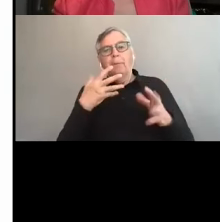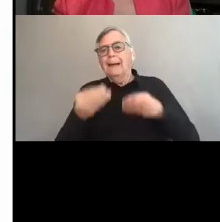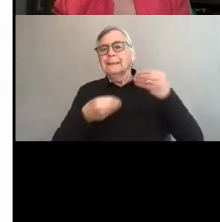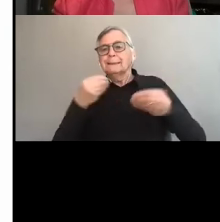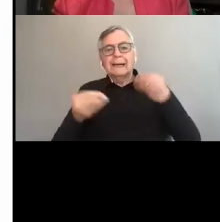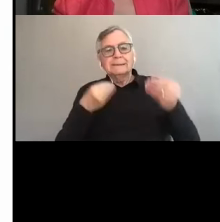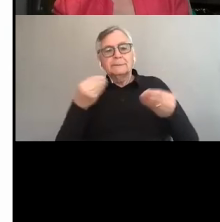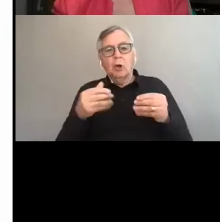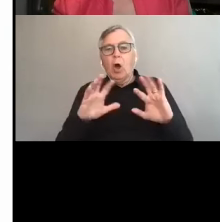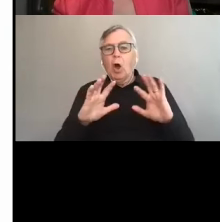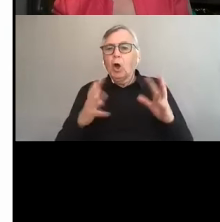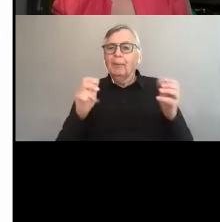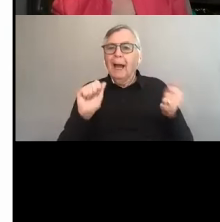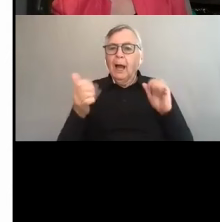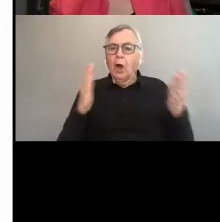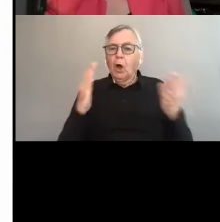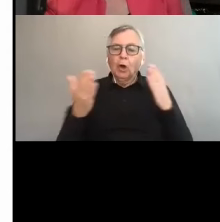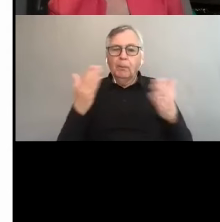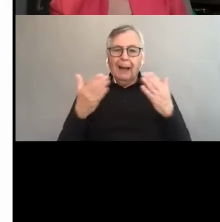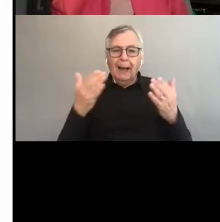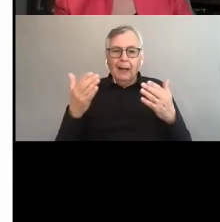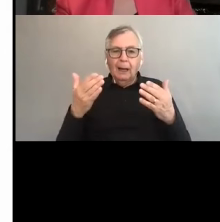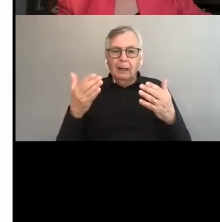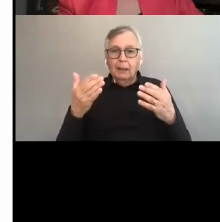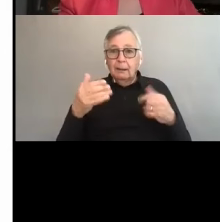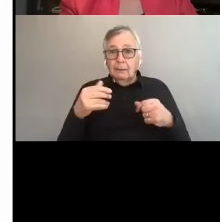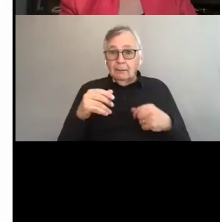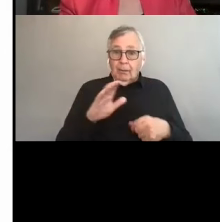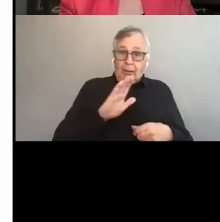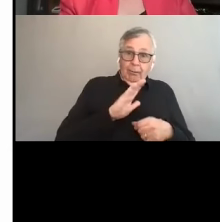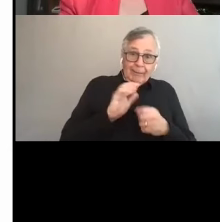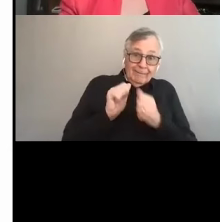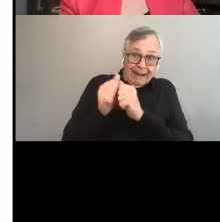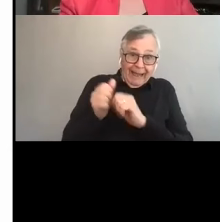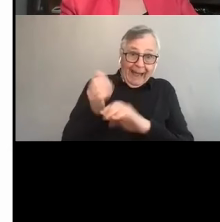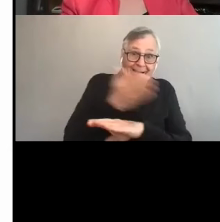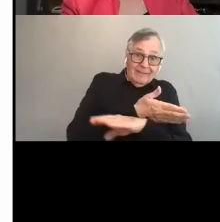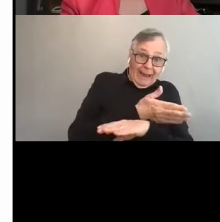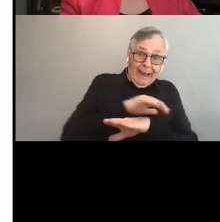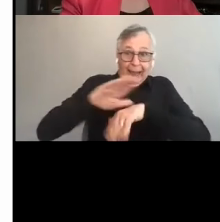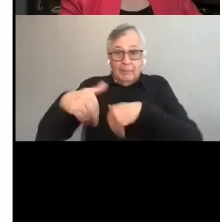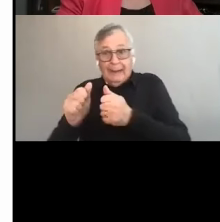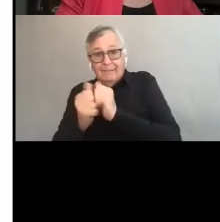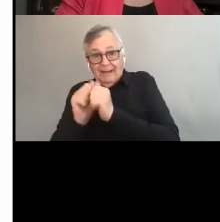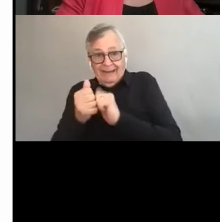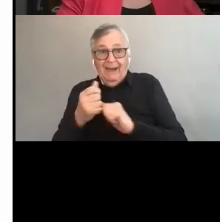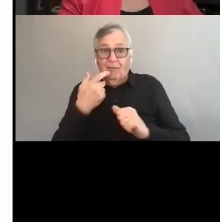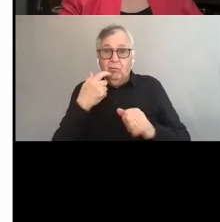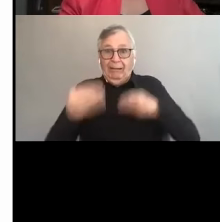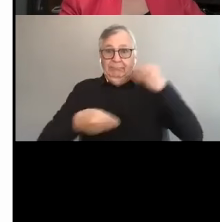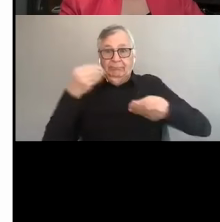transmissibilité, comment quand on compare avant la présence du variant puis après la présence du variant, l'augmentation de la